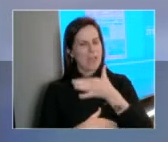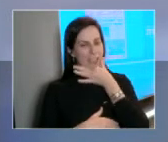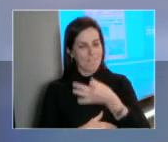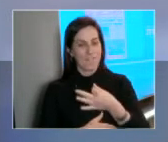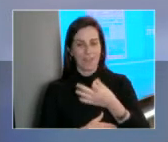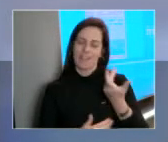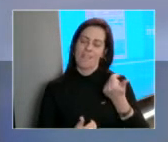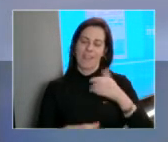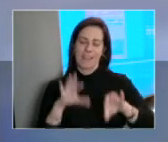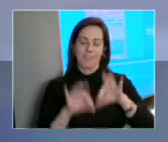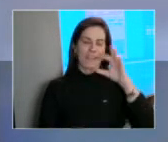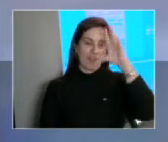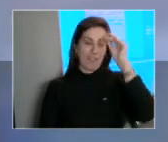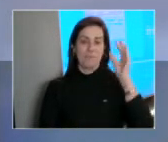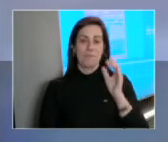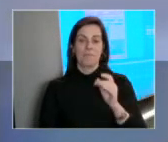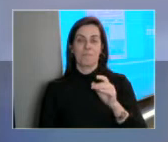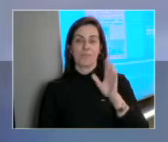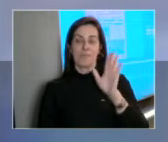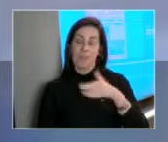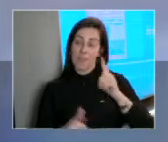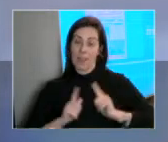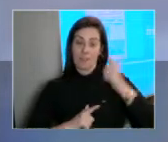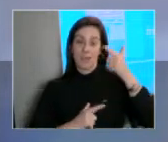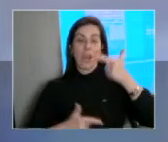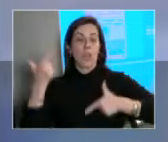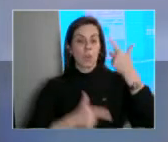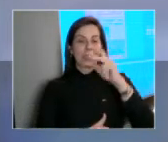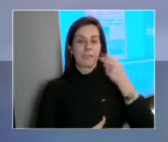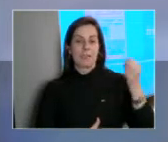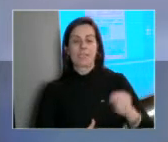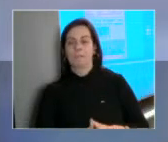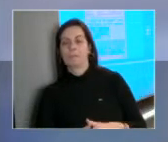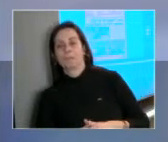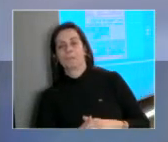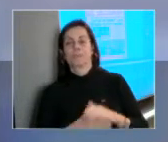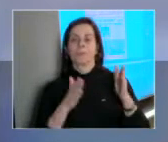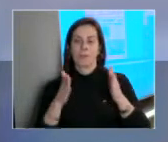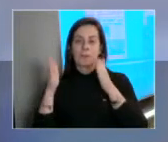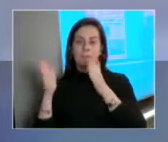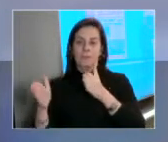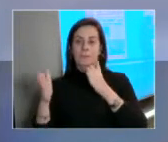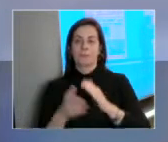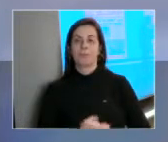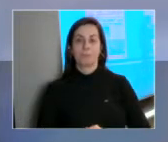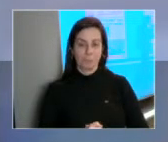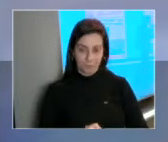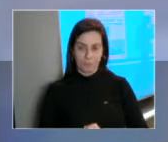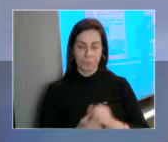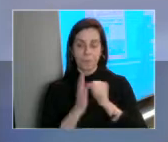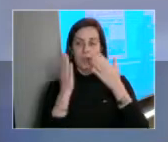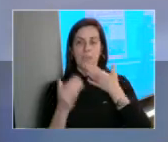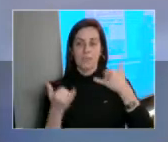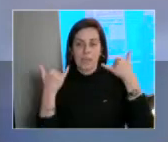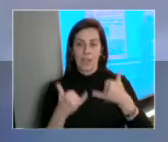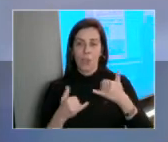עבור נבחרת הגברים, וכמובן עם הפנים לטוקיו. בואו נסיים עם הכותרת הראשית של ישראל